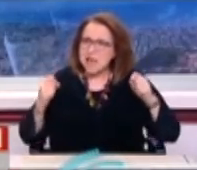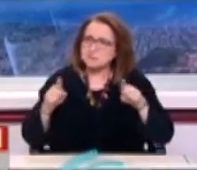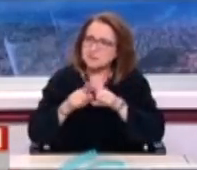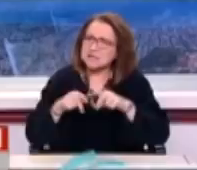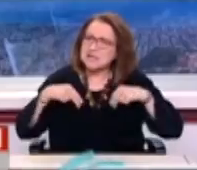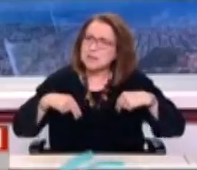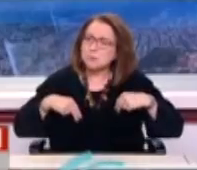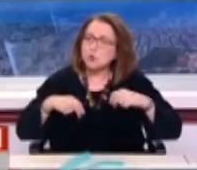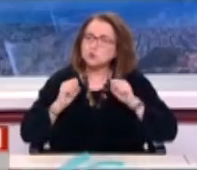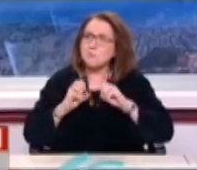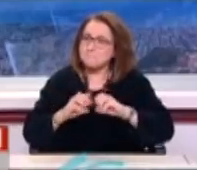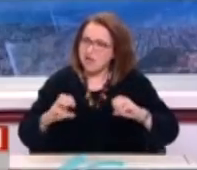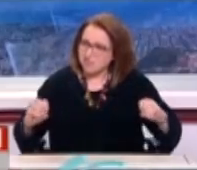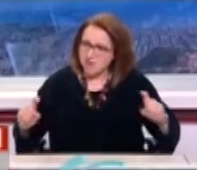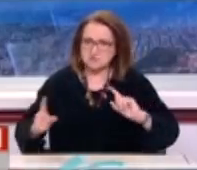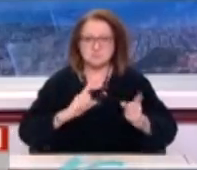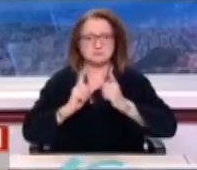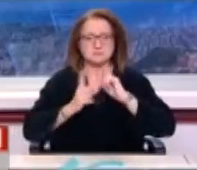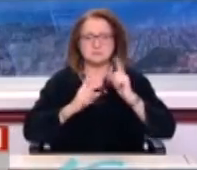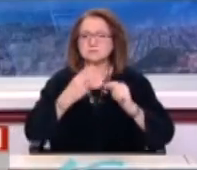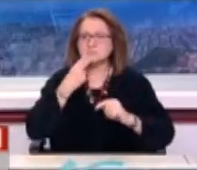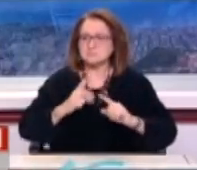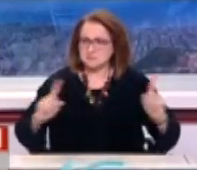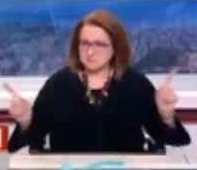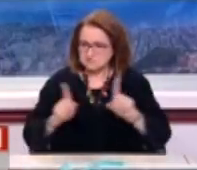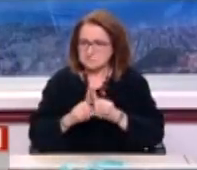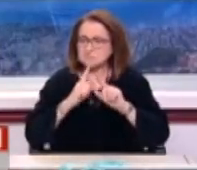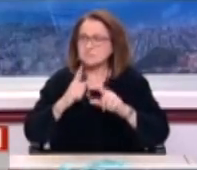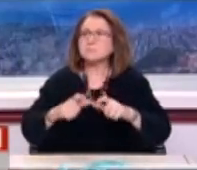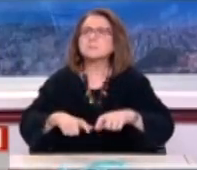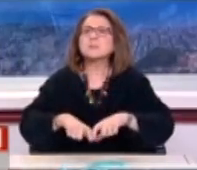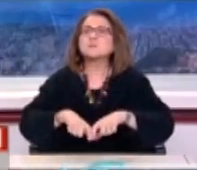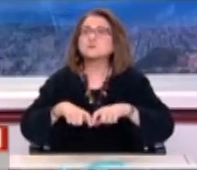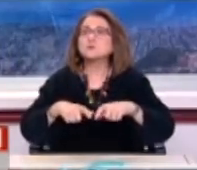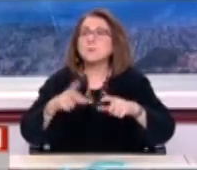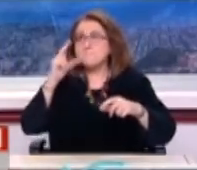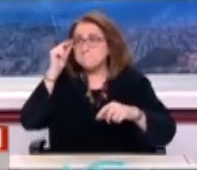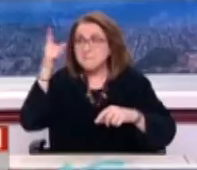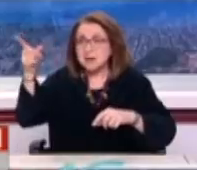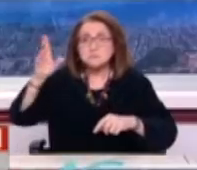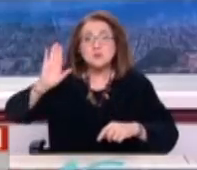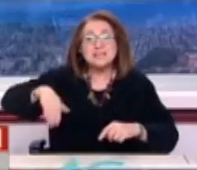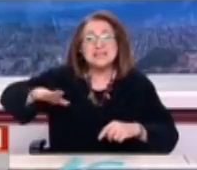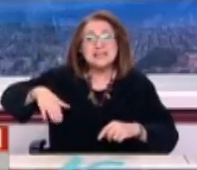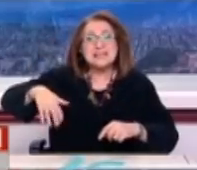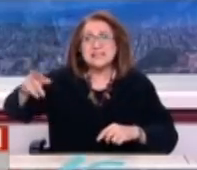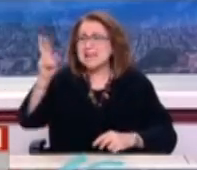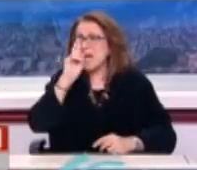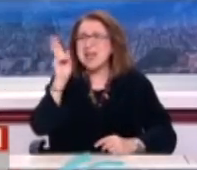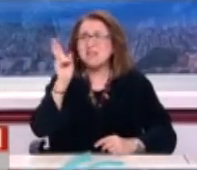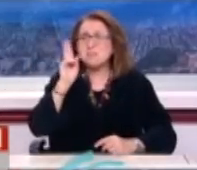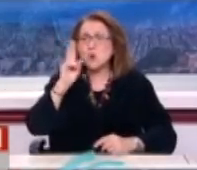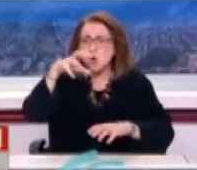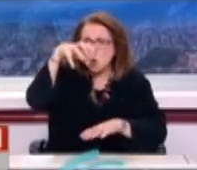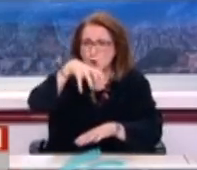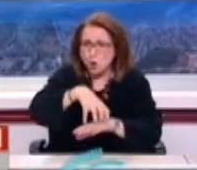Επιτροπής Προστασίας της Δημόσιας Υγείας έναντι του κορονοϊού, αναστέλλεται η λειτουργία των τμήματων του Πανεπιστημίου Κρήτης που έχουν έδρα στο Ρέθυμνο.